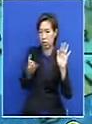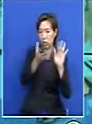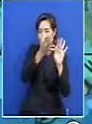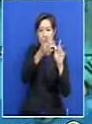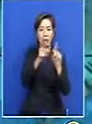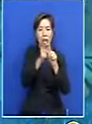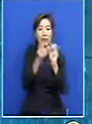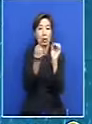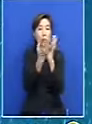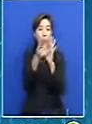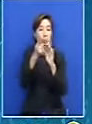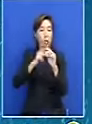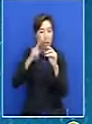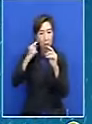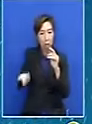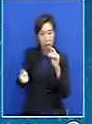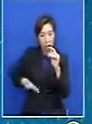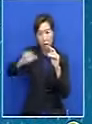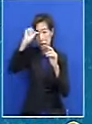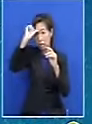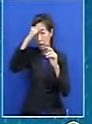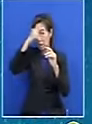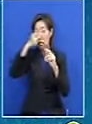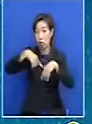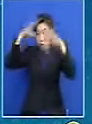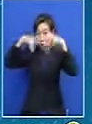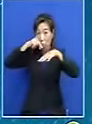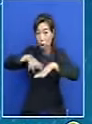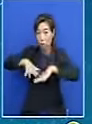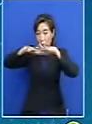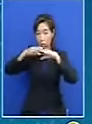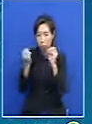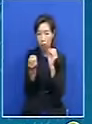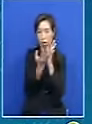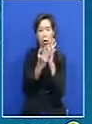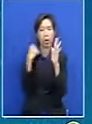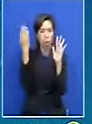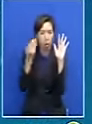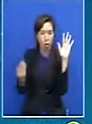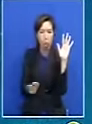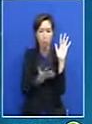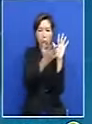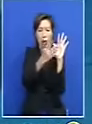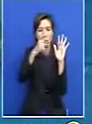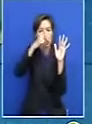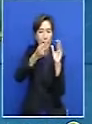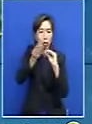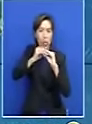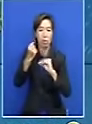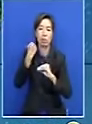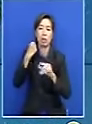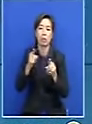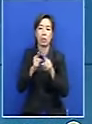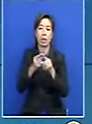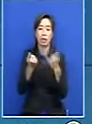ลกับพื้นที่บริเวณของบังกลาเทศและอินเดียที่เกิดน้ำท่วมแล้วนะครับยังส่งผลทำให้มรสุมทางด้านตะวันตกเฉียงใต้แรงขึ้นนะครับก็จะ